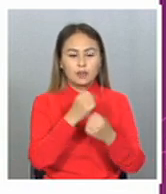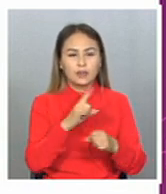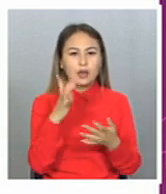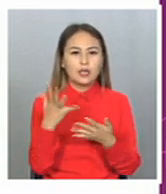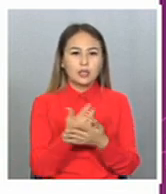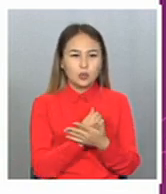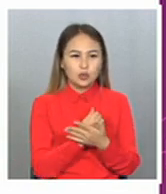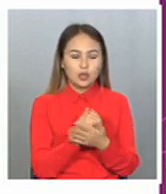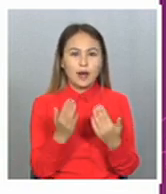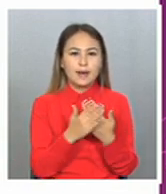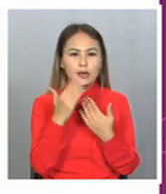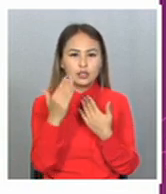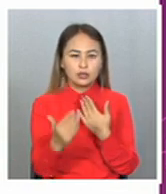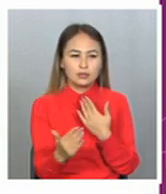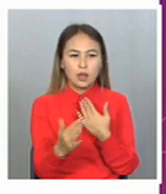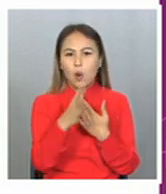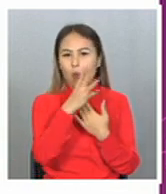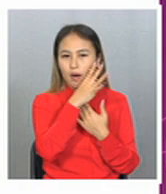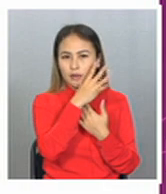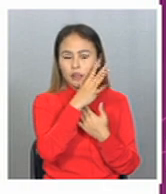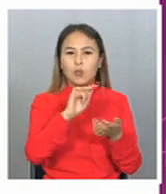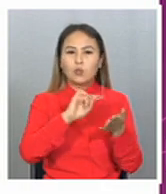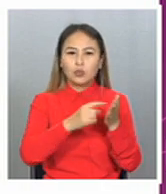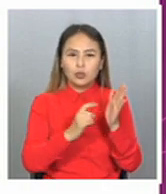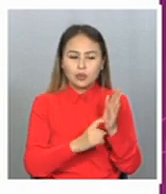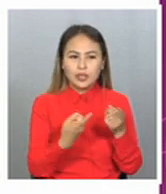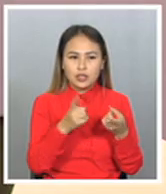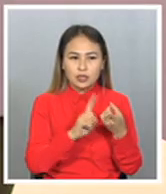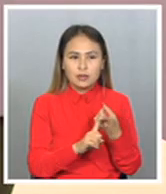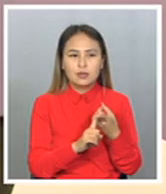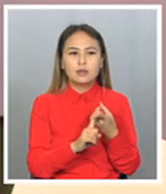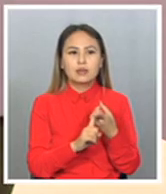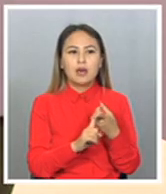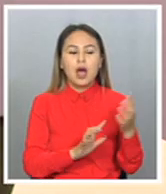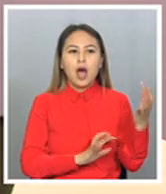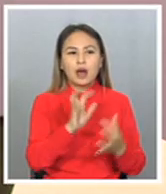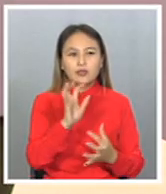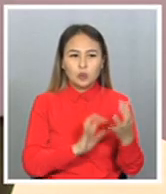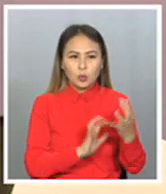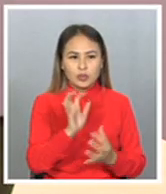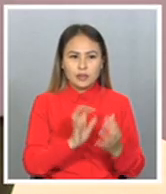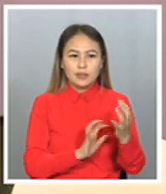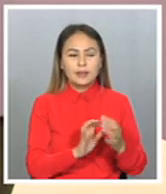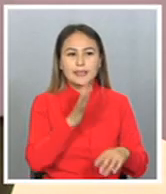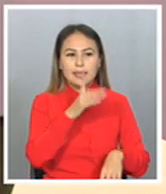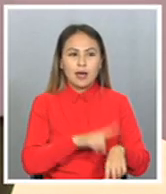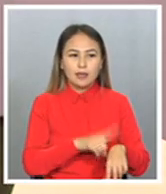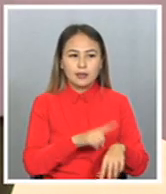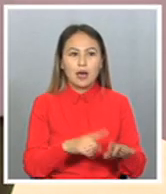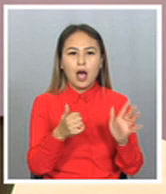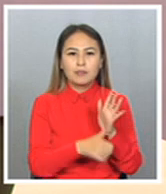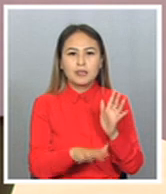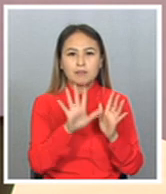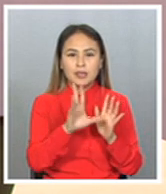үшін арақашықтықты уақытқа бөлу нәтижесінде автобустың сағатына 65